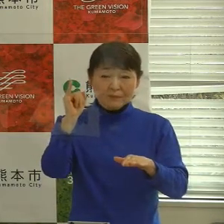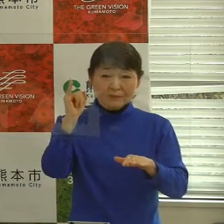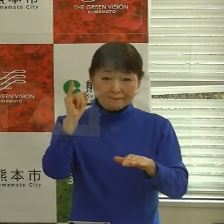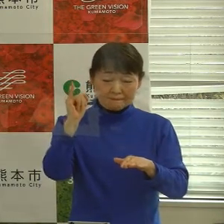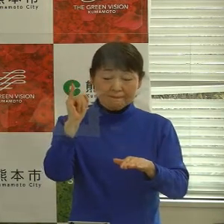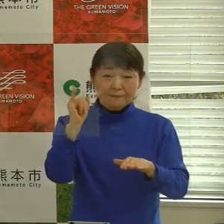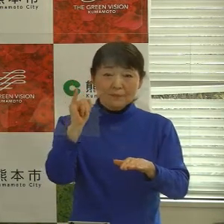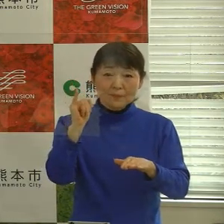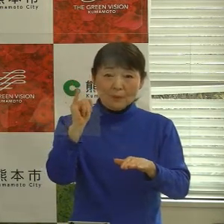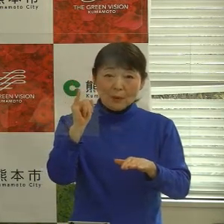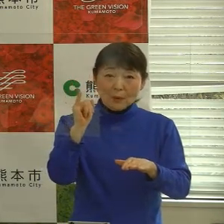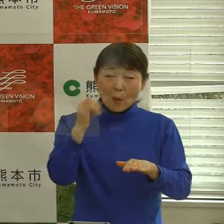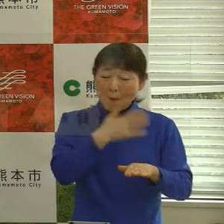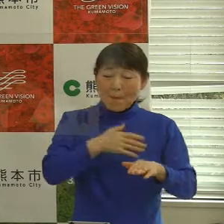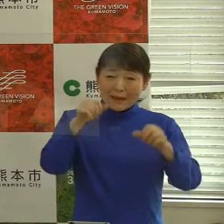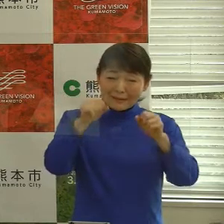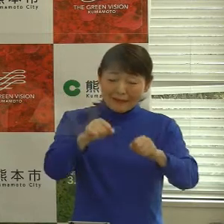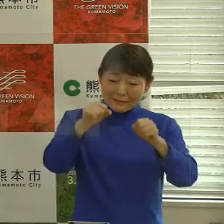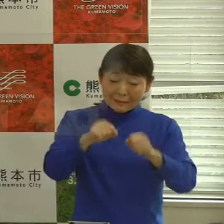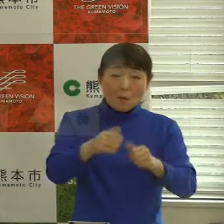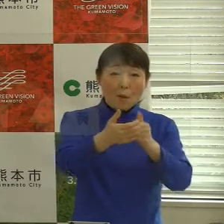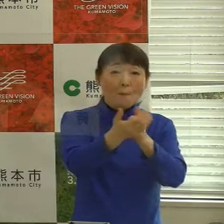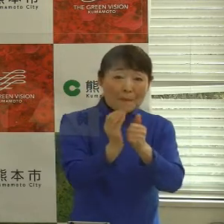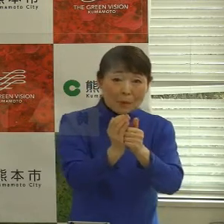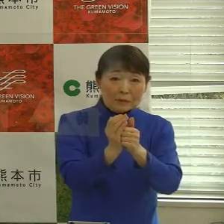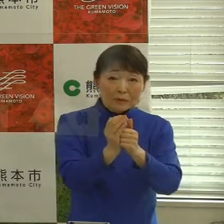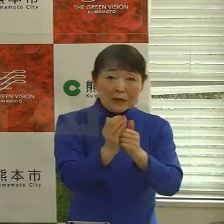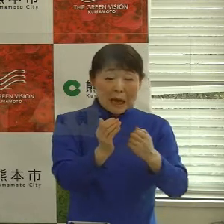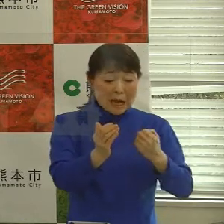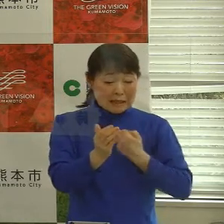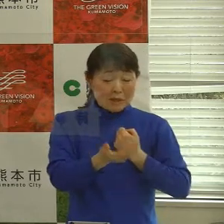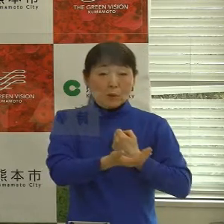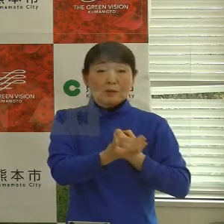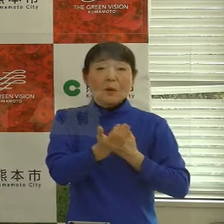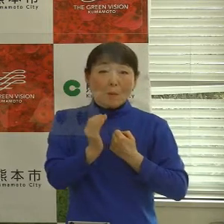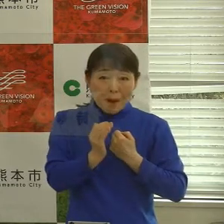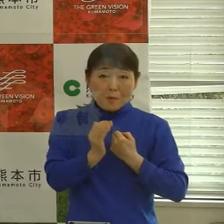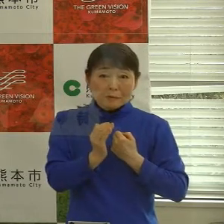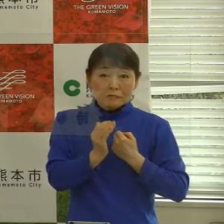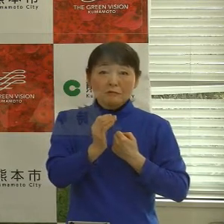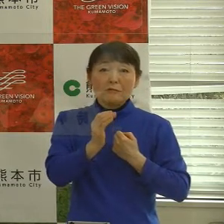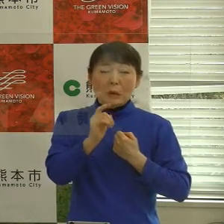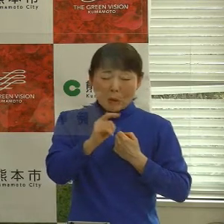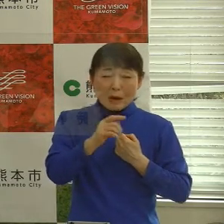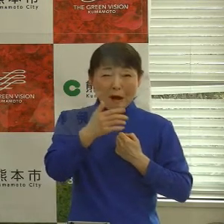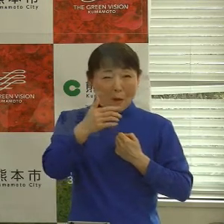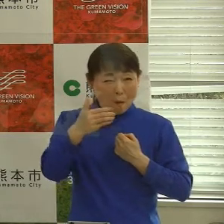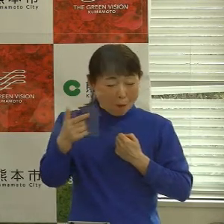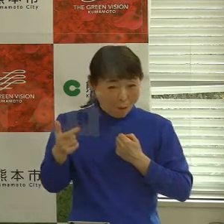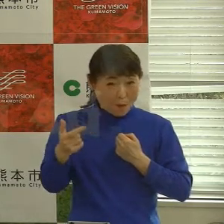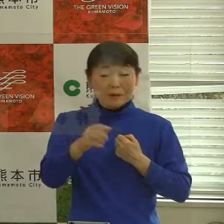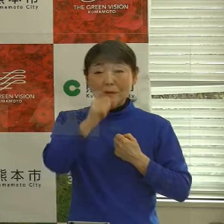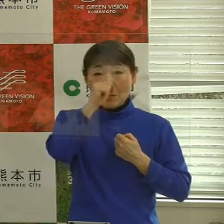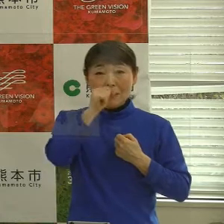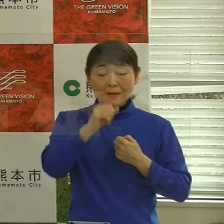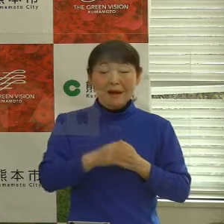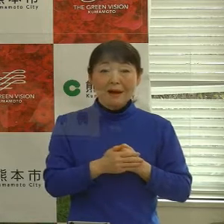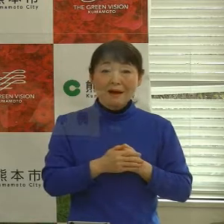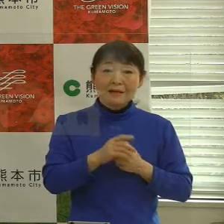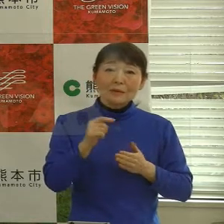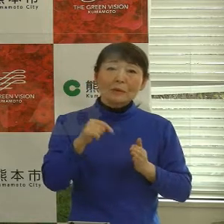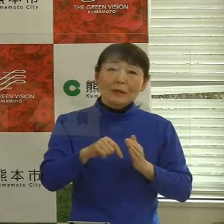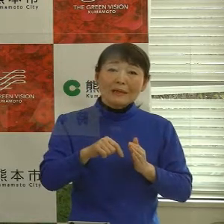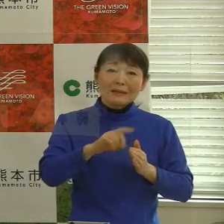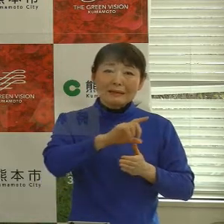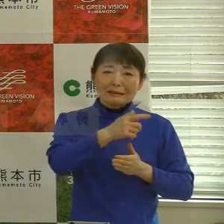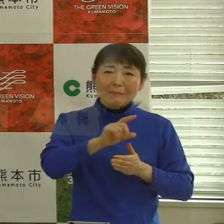では、健康を守って命を守ったということでありますので、これは大きい。でその上でですね、まあ、様々な